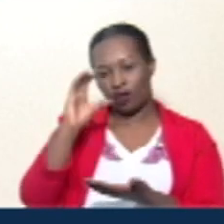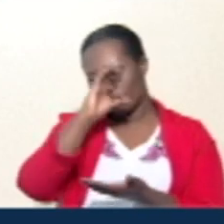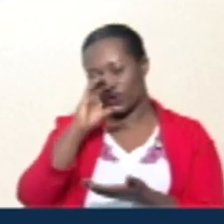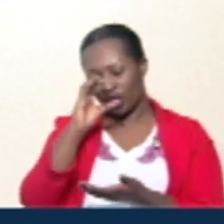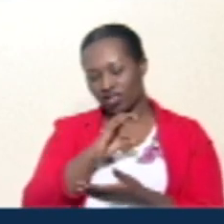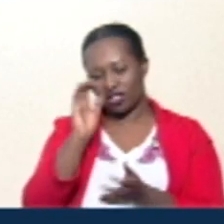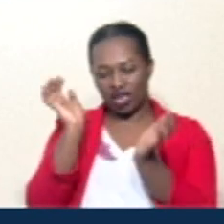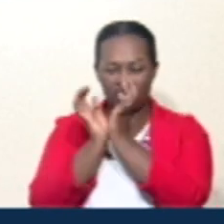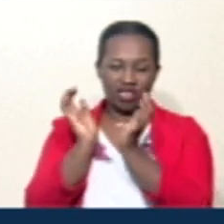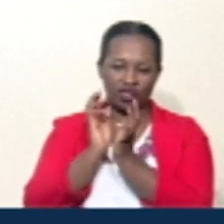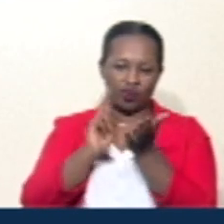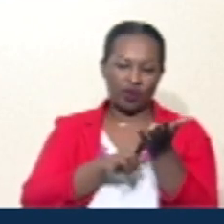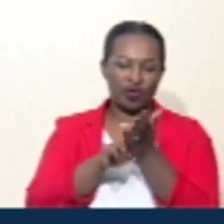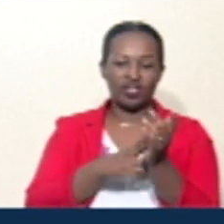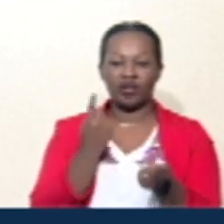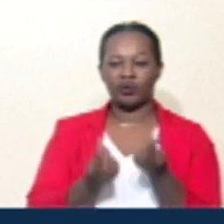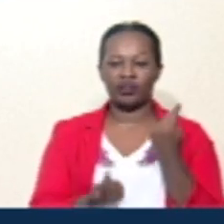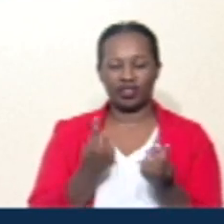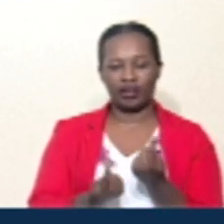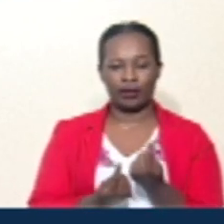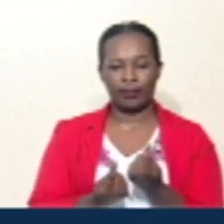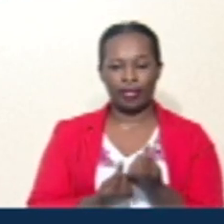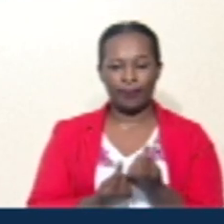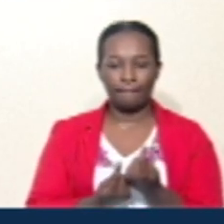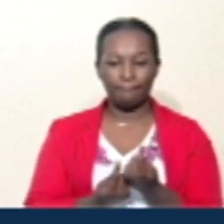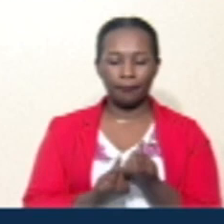inkwi twakoresha kugira ngo duteke dukoreshe duduteka.